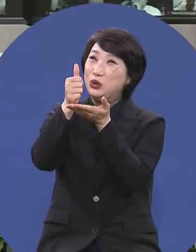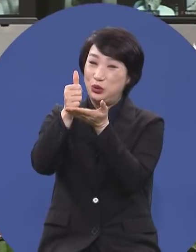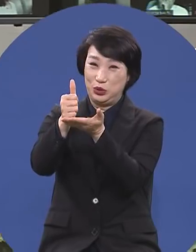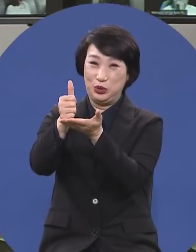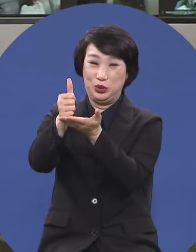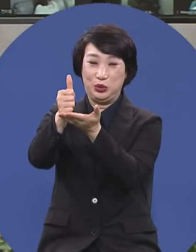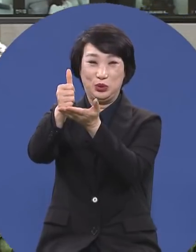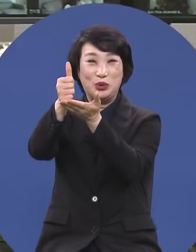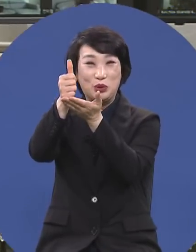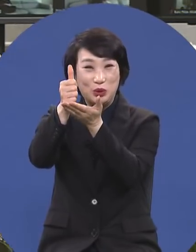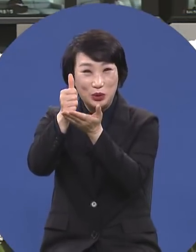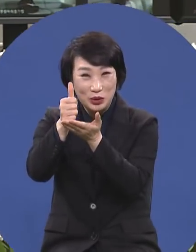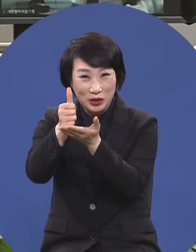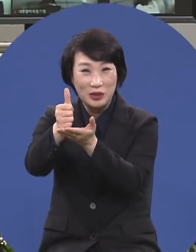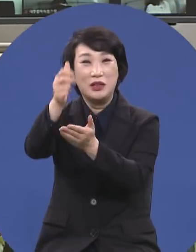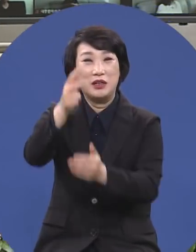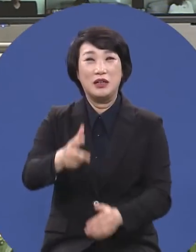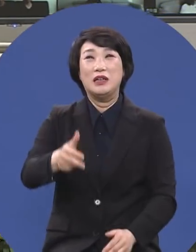사랑하신